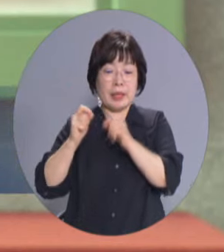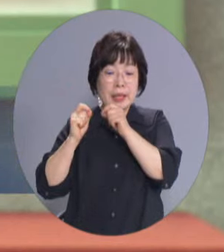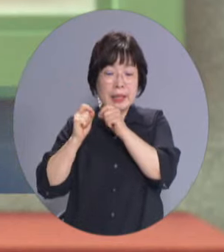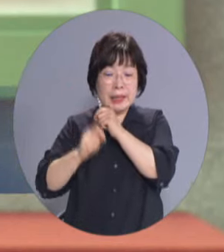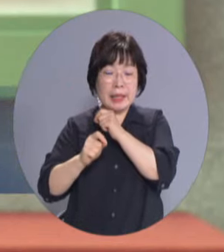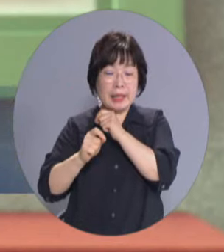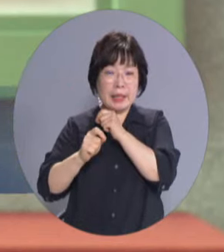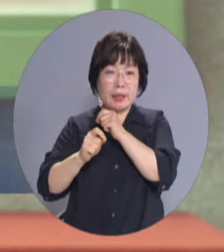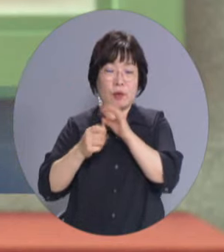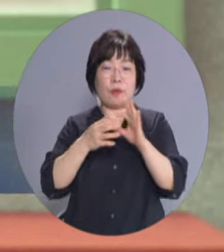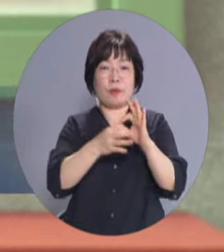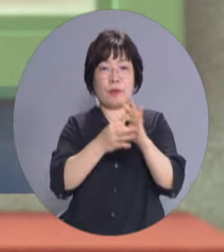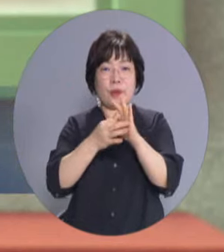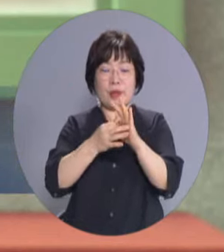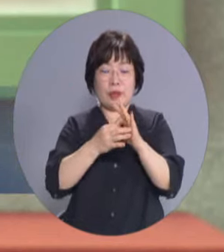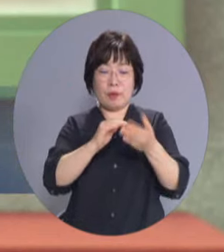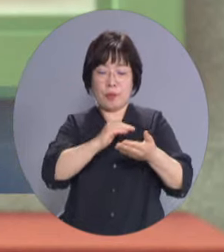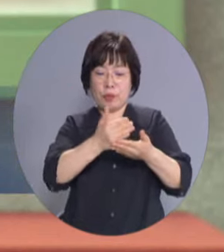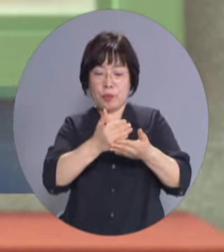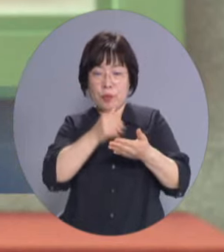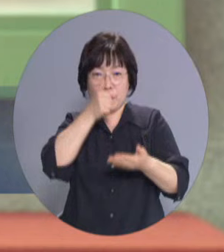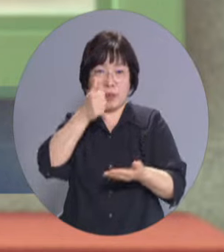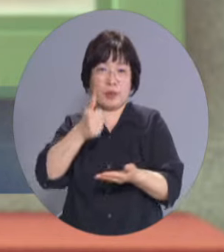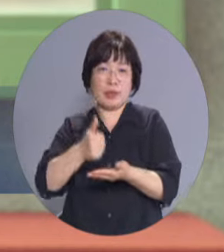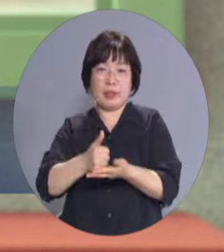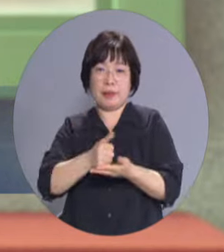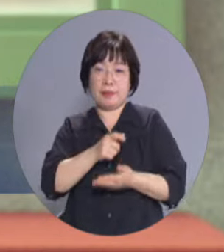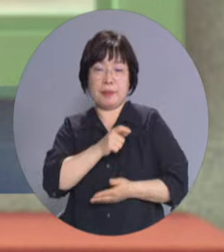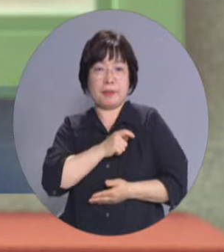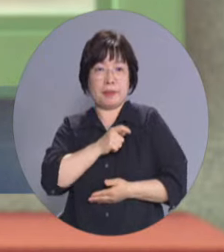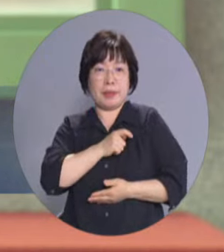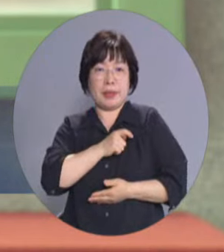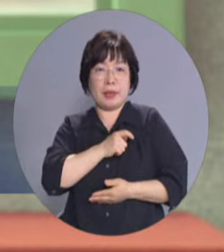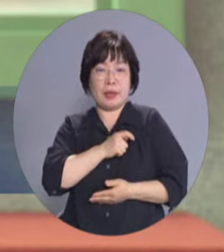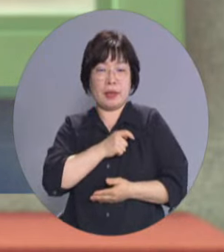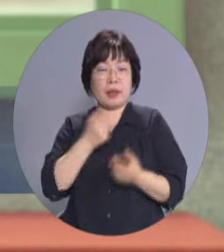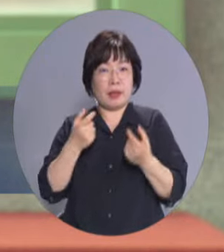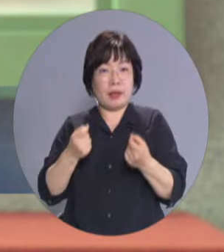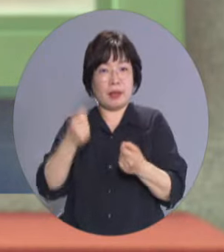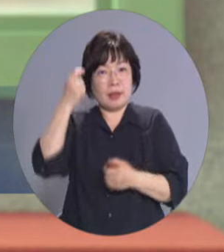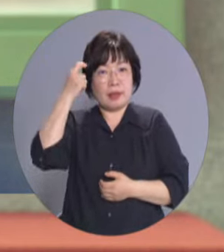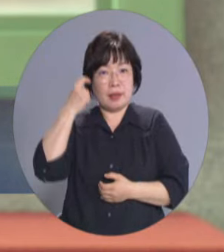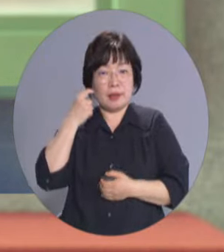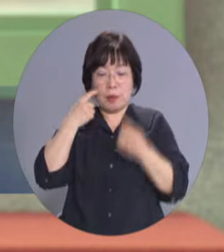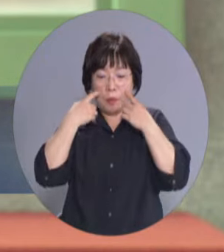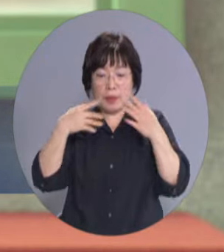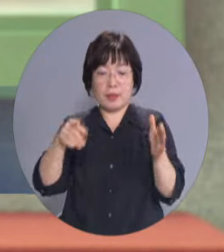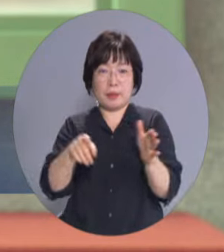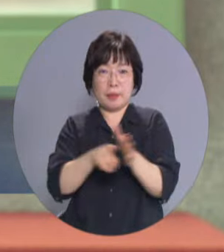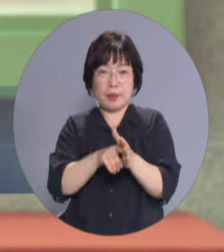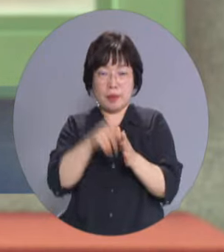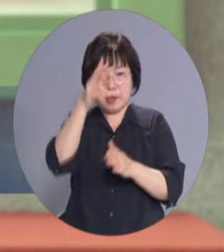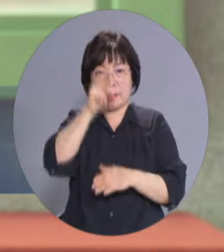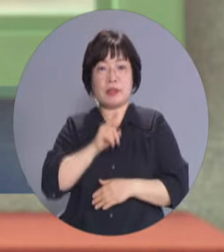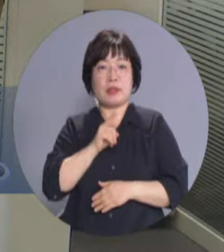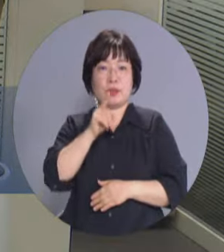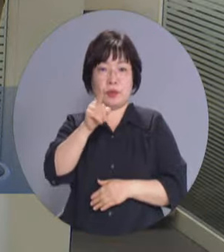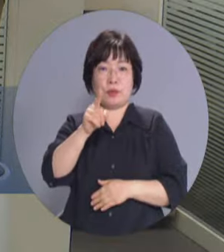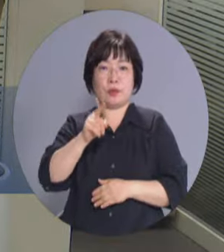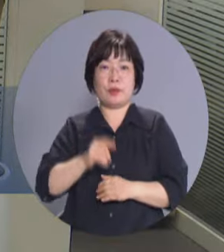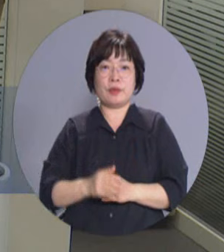금융사기에 관련된 보이스피싱 범죄 거래인 거 같은 느낌이 확신이 들어서 이제 경찰에 신고를